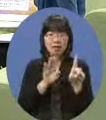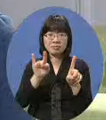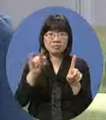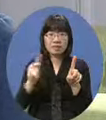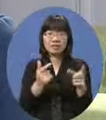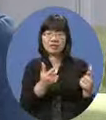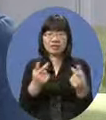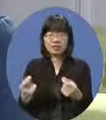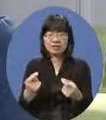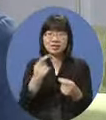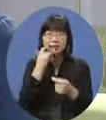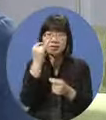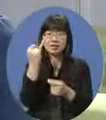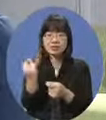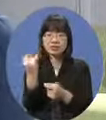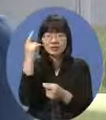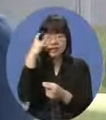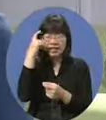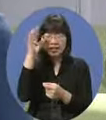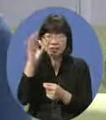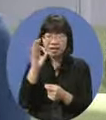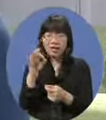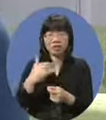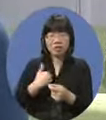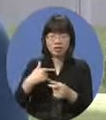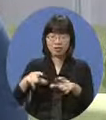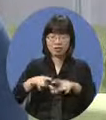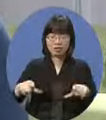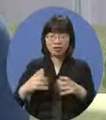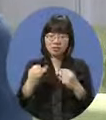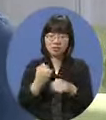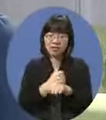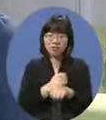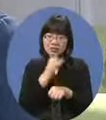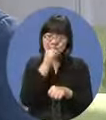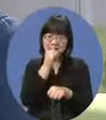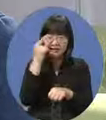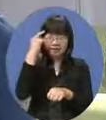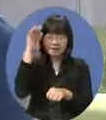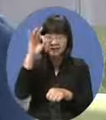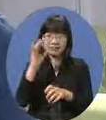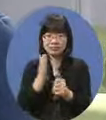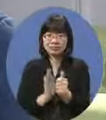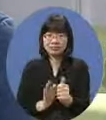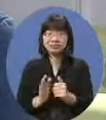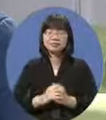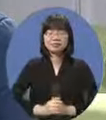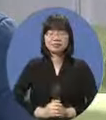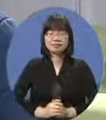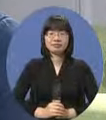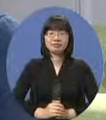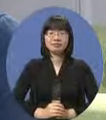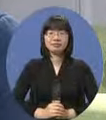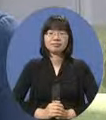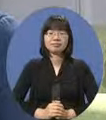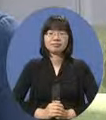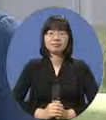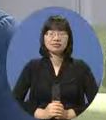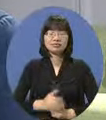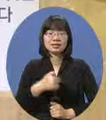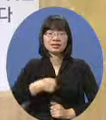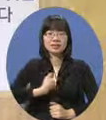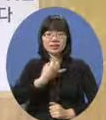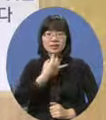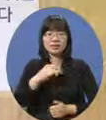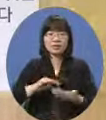다 같이 한번 우리 네. 어머님들이 생각을 하시면 또 얼마나 내가 평소에 많이 하고 있는지 한번 생각해 보시면 좋을 것 네, 같습니다. 창의력, 상상력 키우는 네. 놀이네요. 네. 자신만의